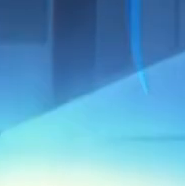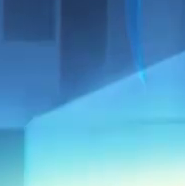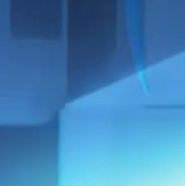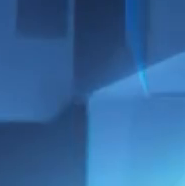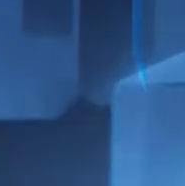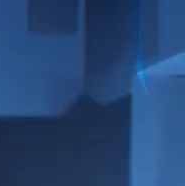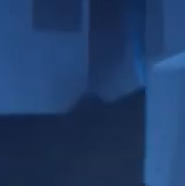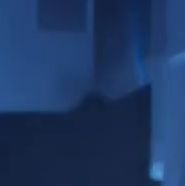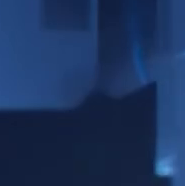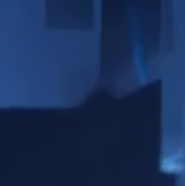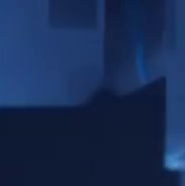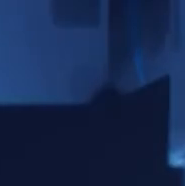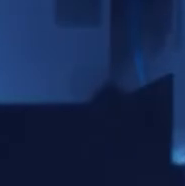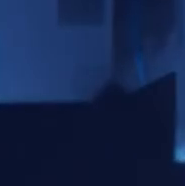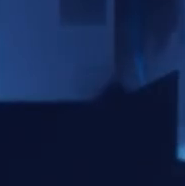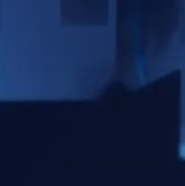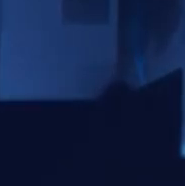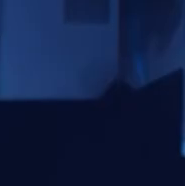ЖТСУ, Талдыкурган.